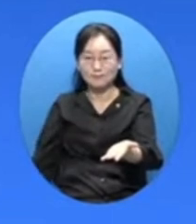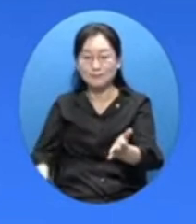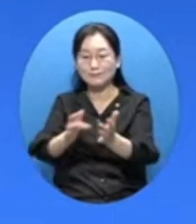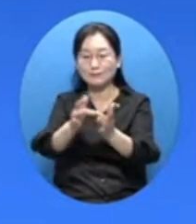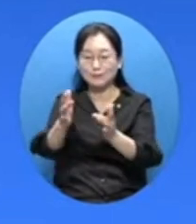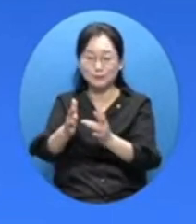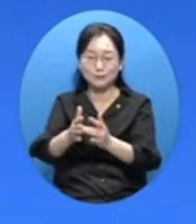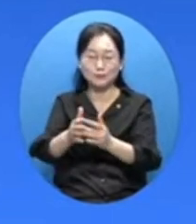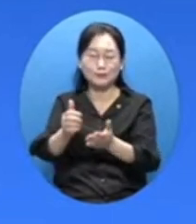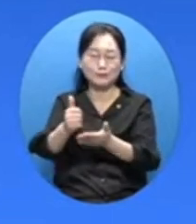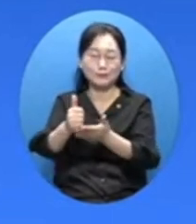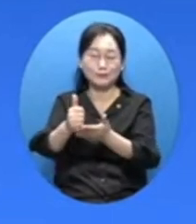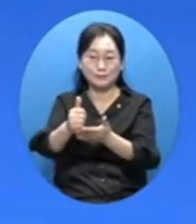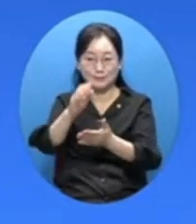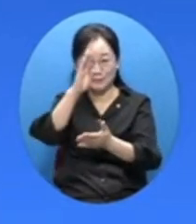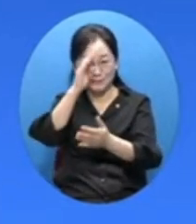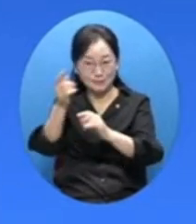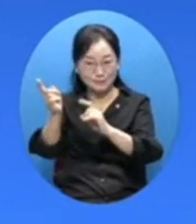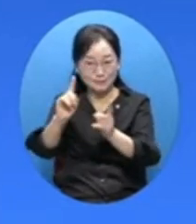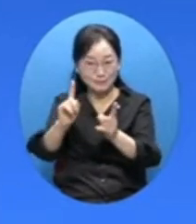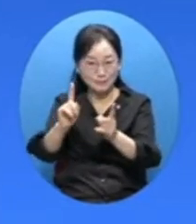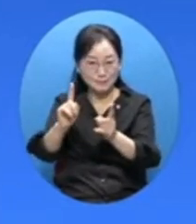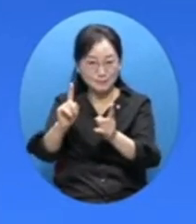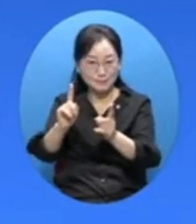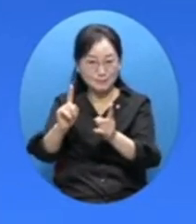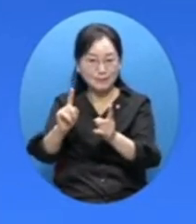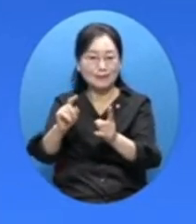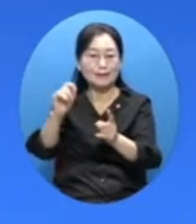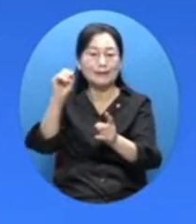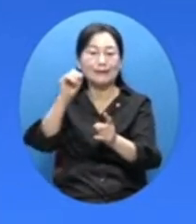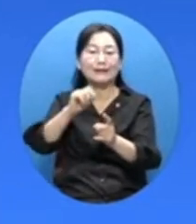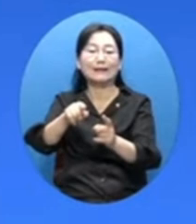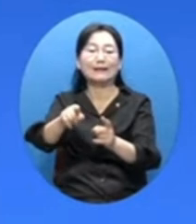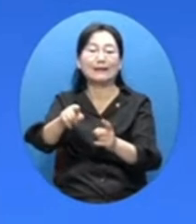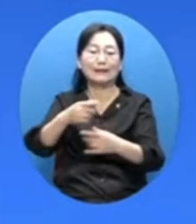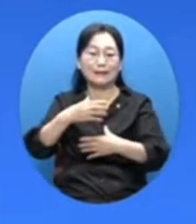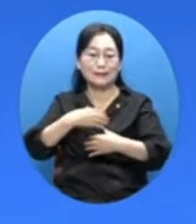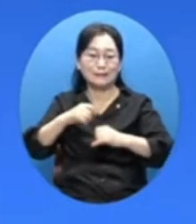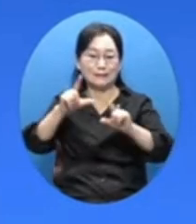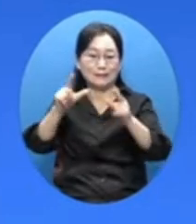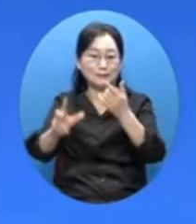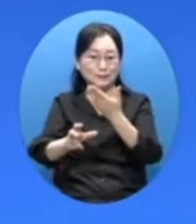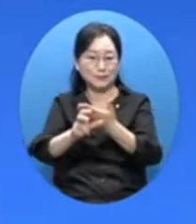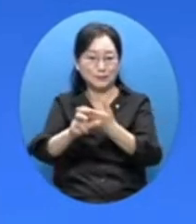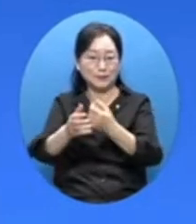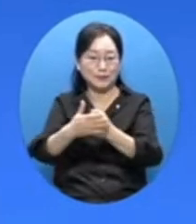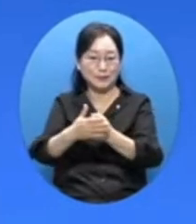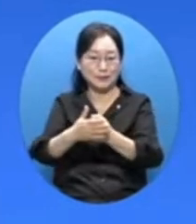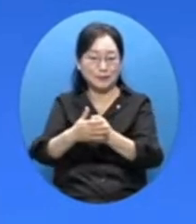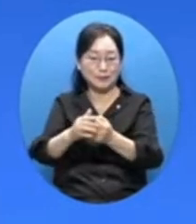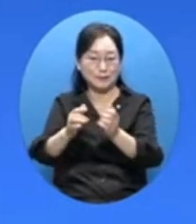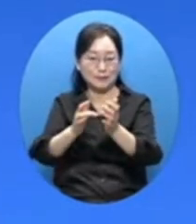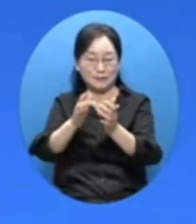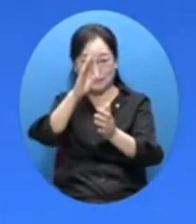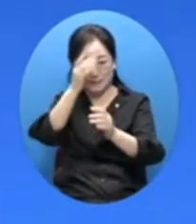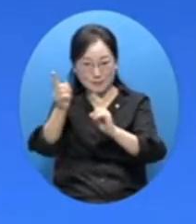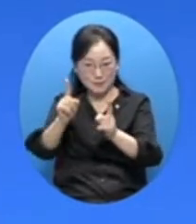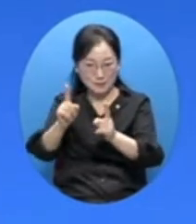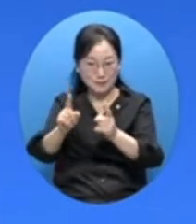예수님이 병을 고치는 것은 안식일을 범하는 것이니까 병을 고치면 고발해야 되겠다